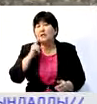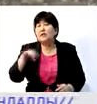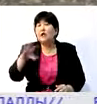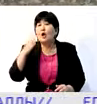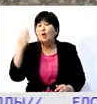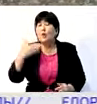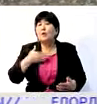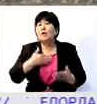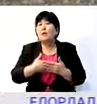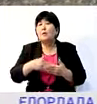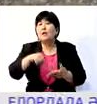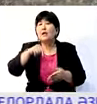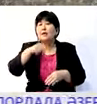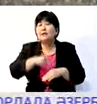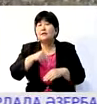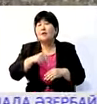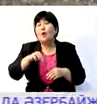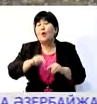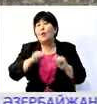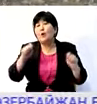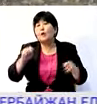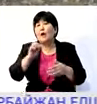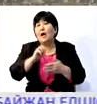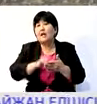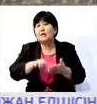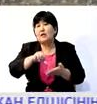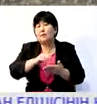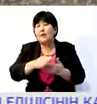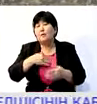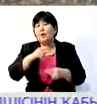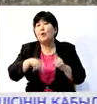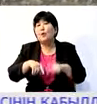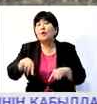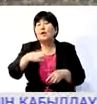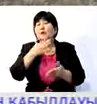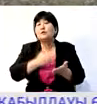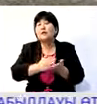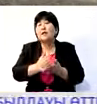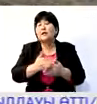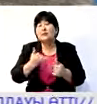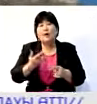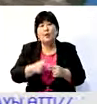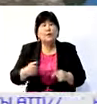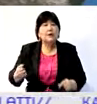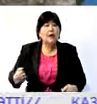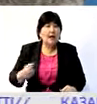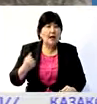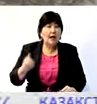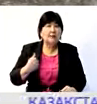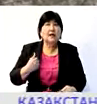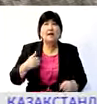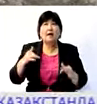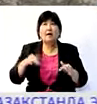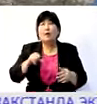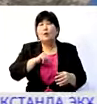бойындағы патриоттық сезімді оятуға бірден бір себепші болады. Мен осы өзімнің отаныма қызмет етіп осы әскери сайыстарға қатысып